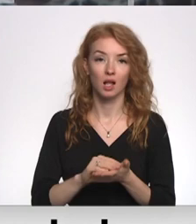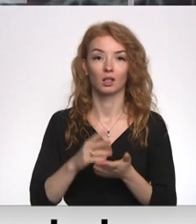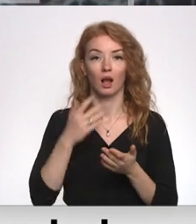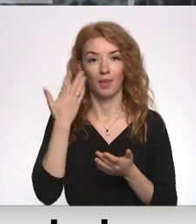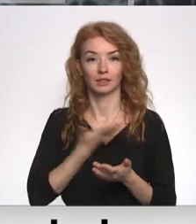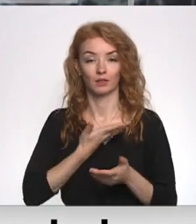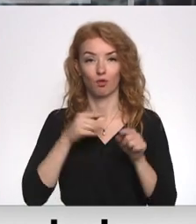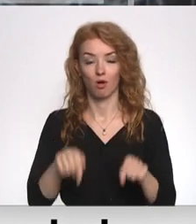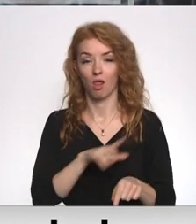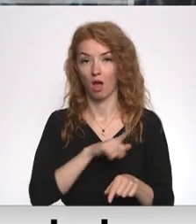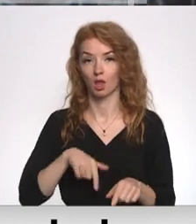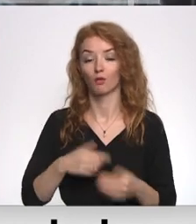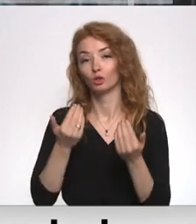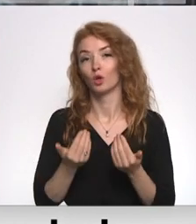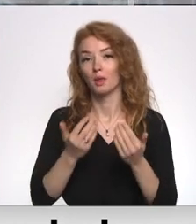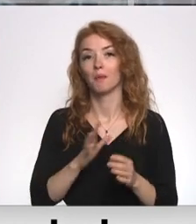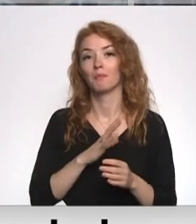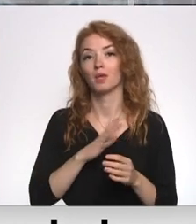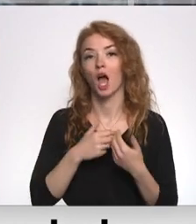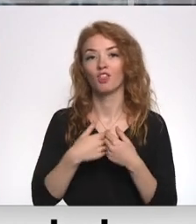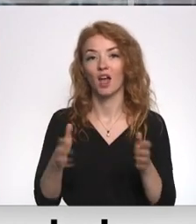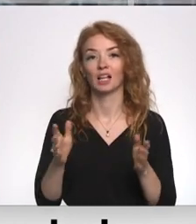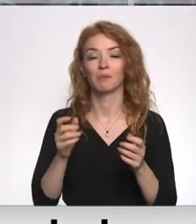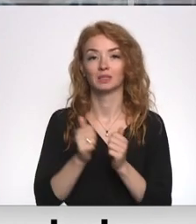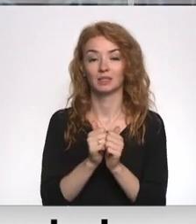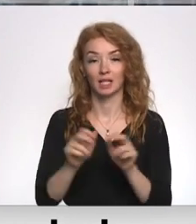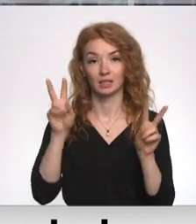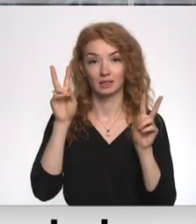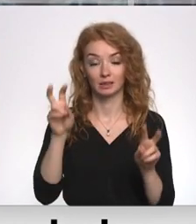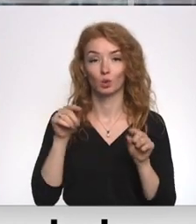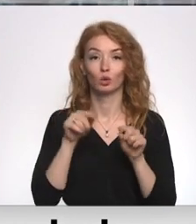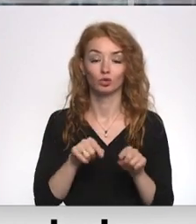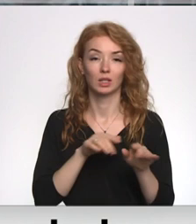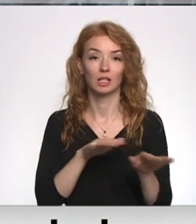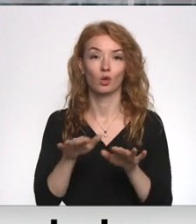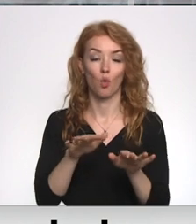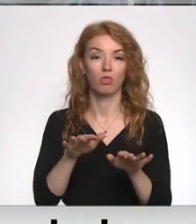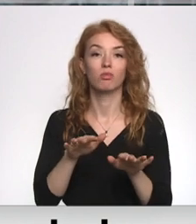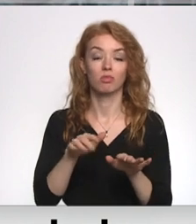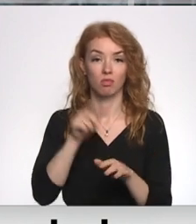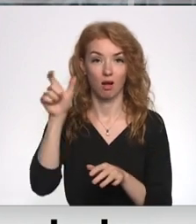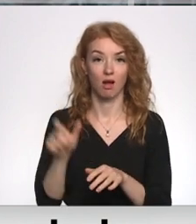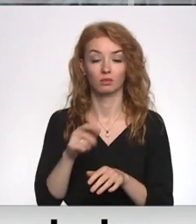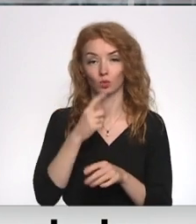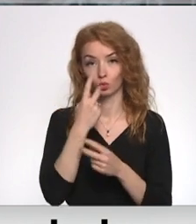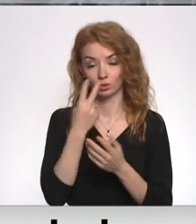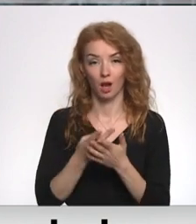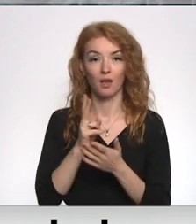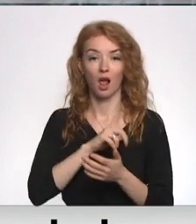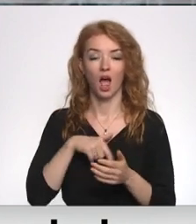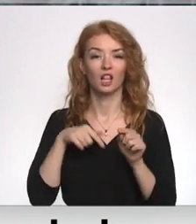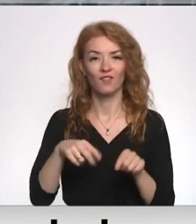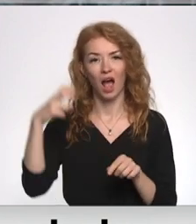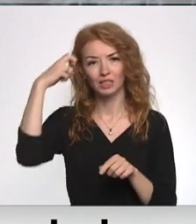Latvijā, šodien notika atvērtības triatlons. Akcijas rīkotāja sabiedrības integrācijas fonds uzsver, ka Latvijā aizspriedumi vēl ir daudz